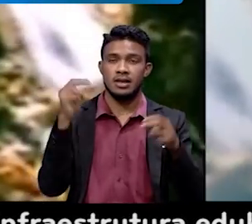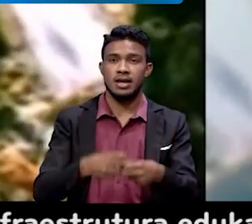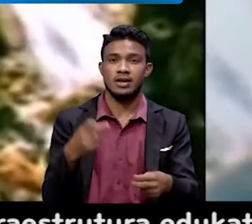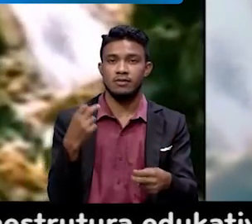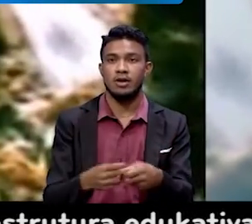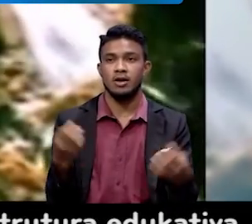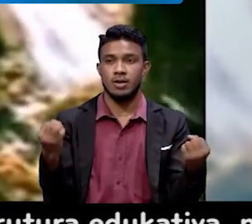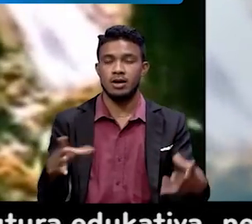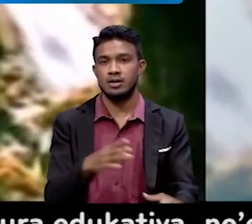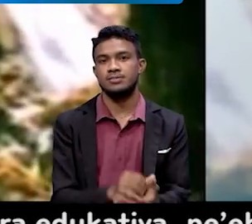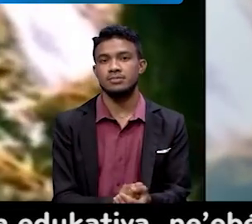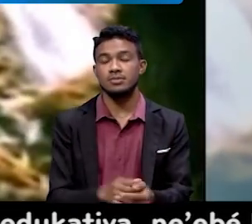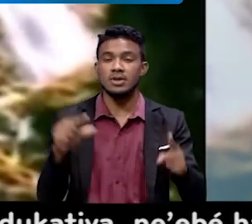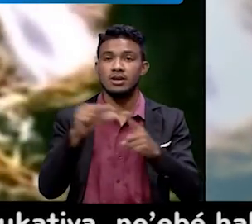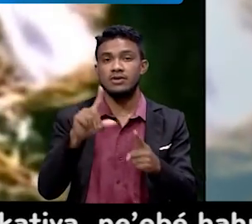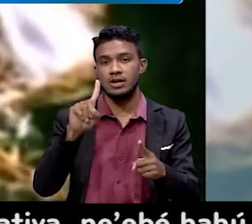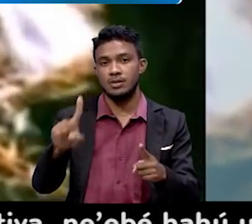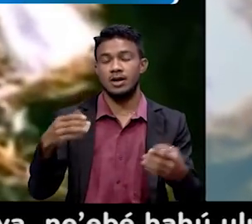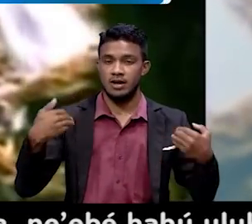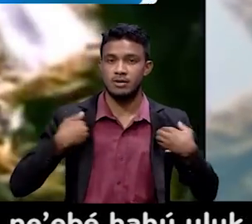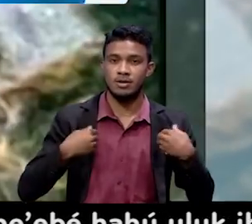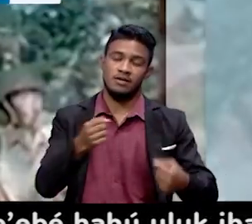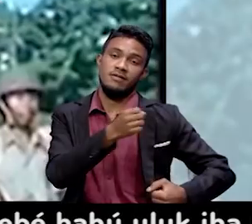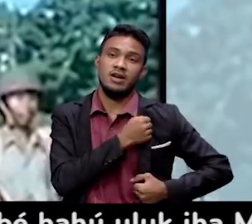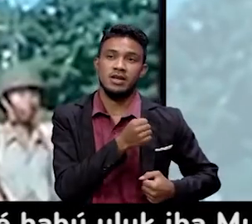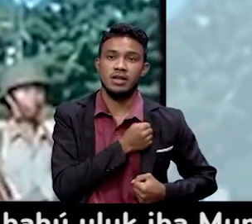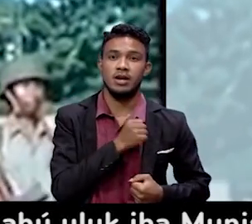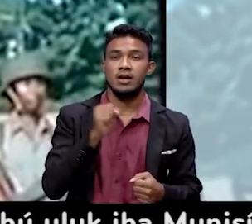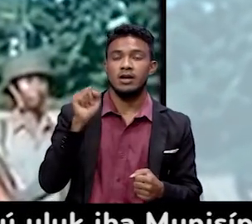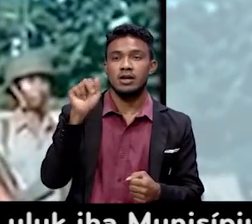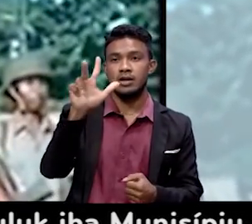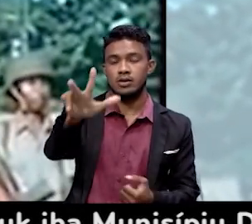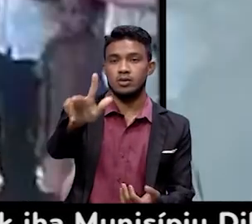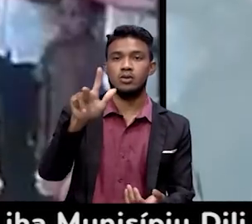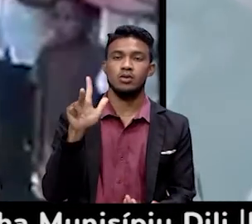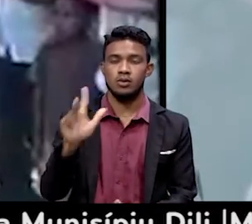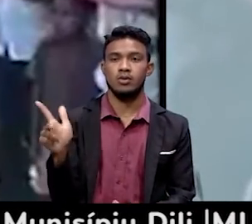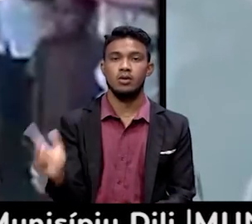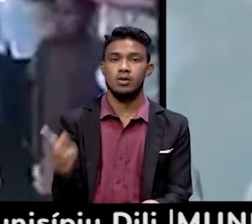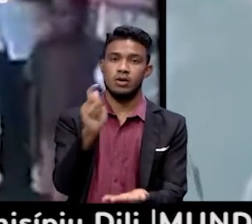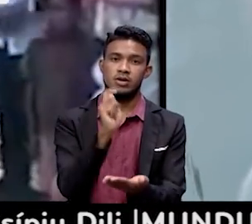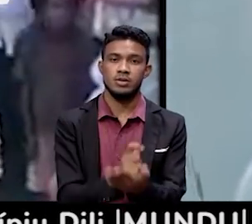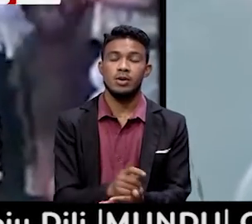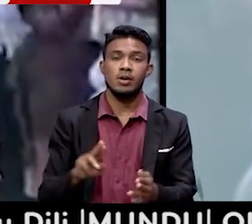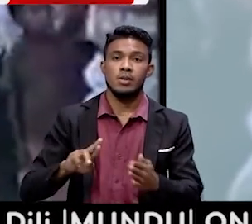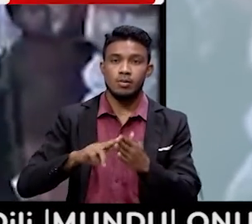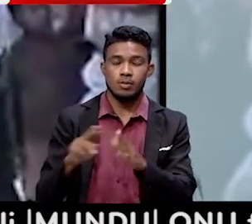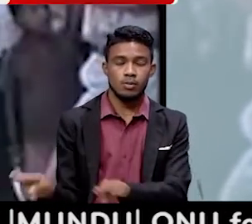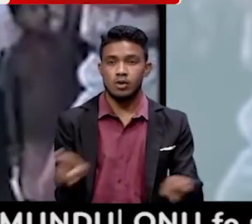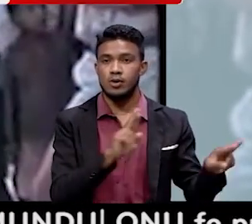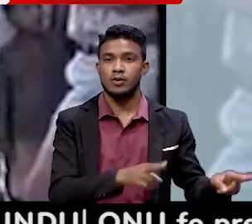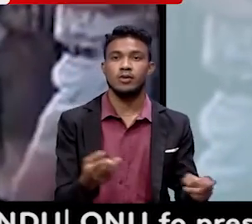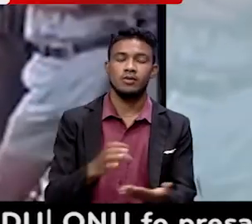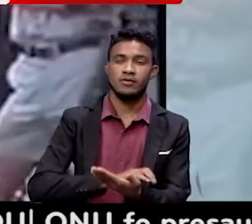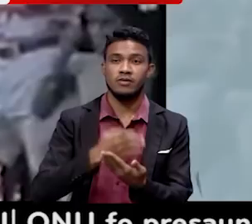bot. Lia fuang ida ne maka kontese ba falentil rihun tolu nulu resing, nebe prontu fakarang no soe ising